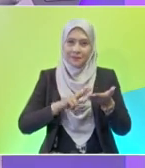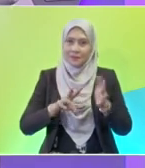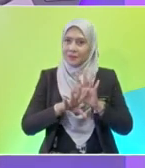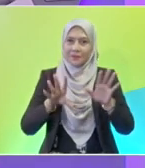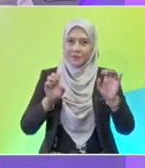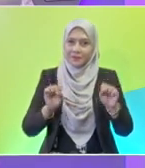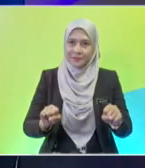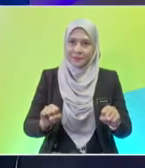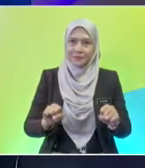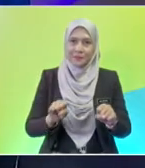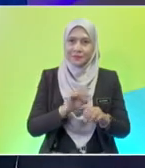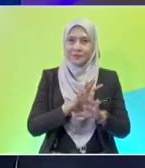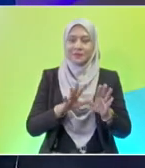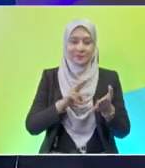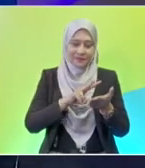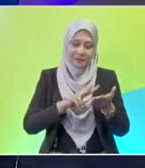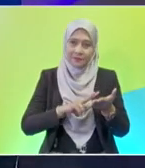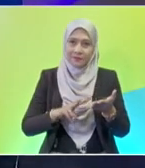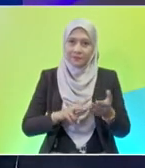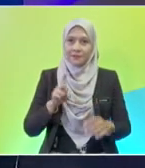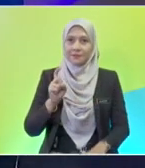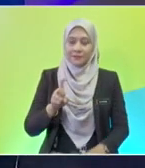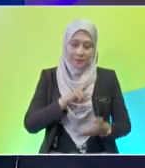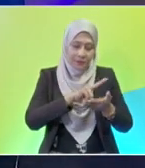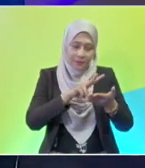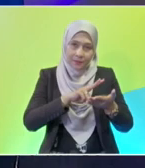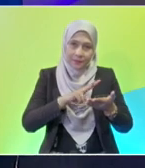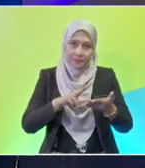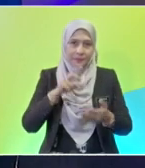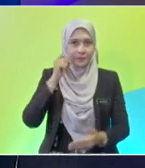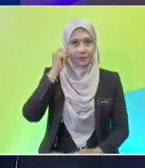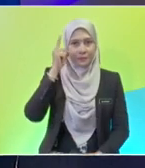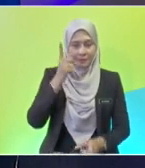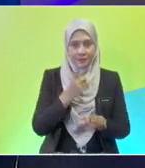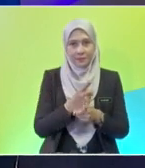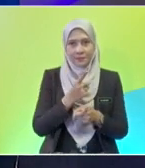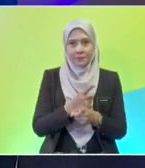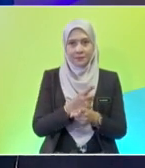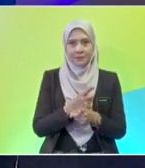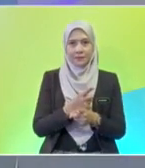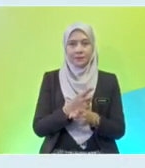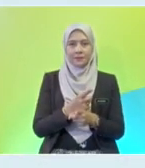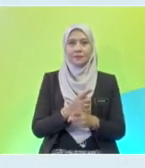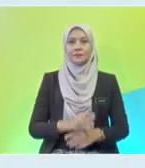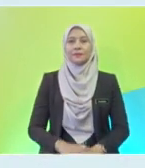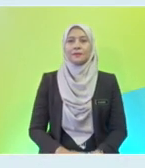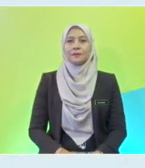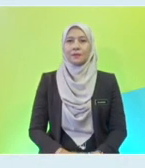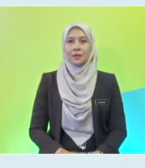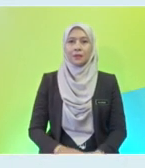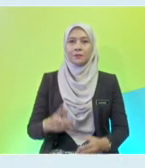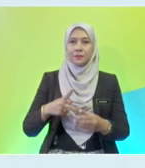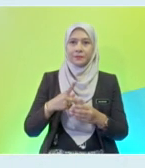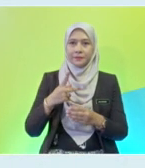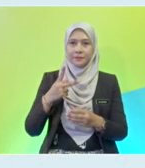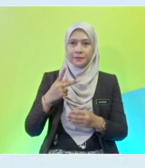baca jadi di sini kita pengeluaran hasil tanaman berkurangan